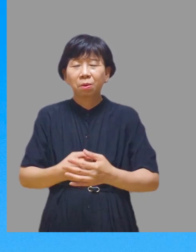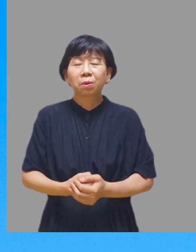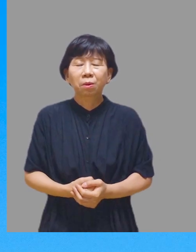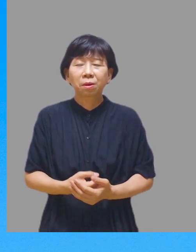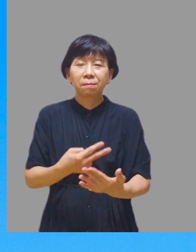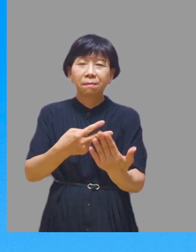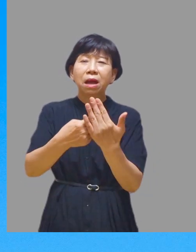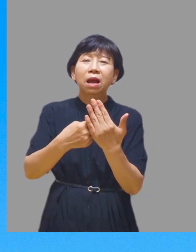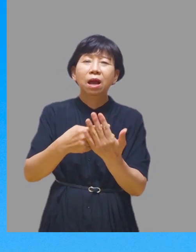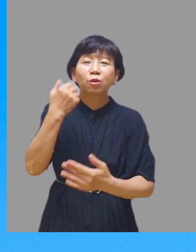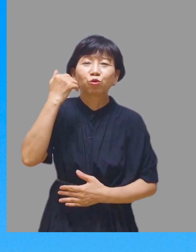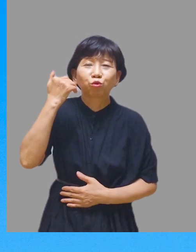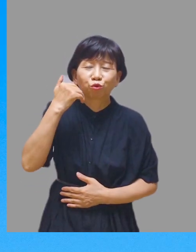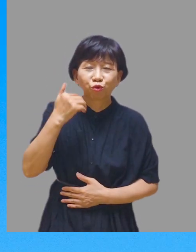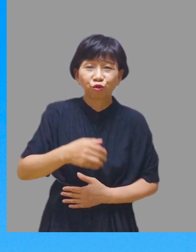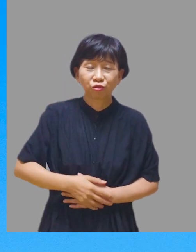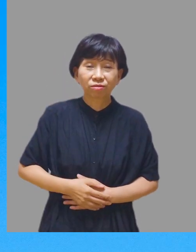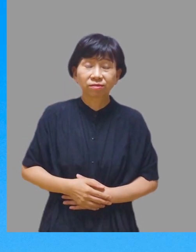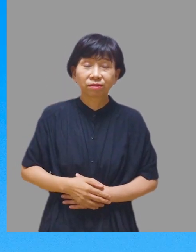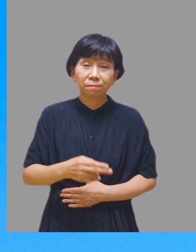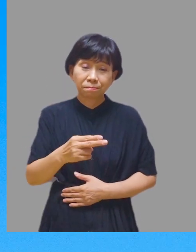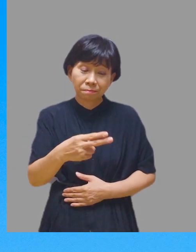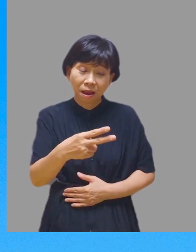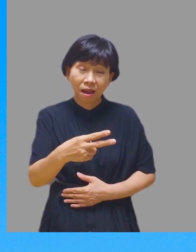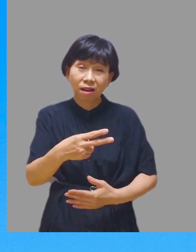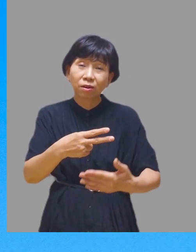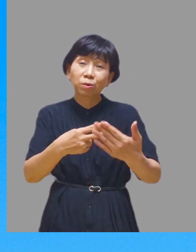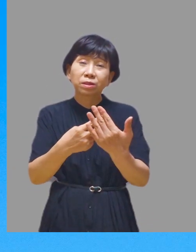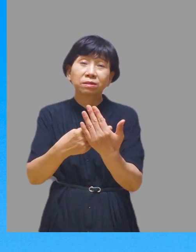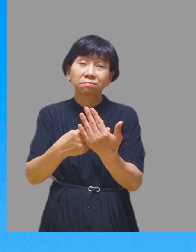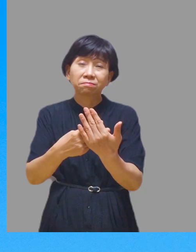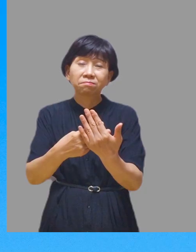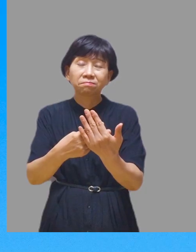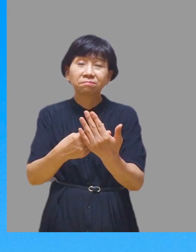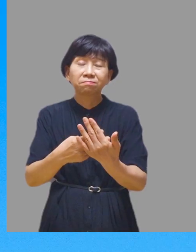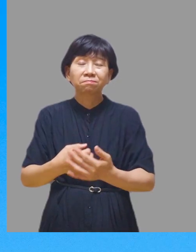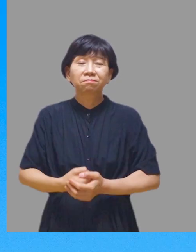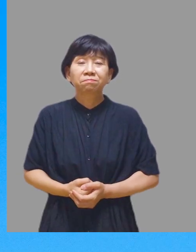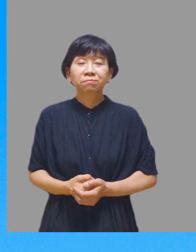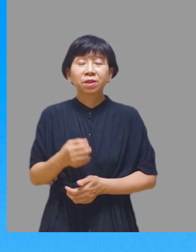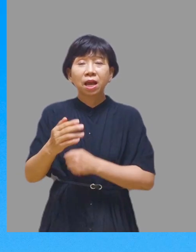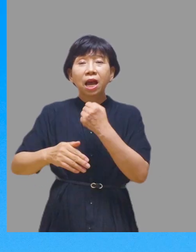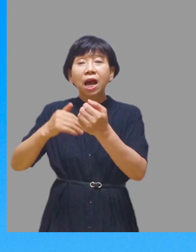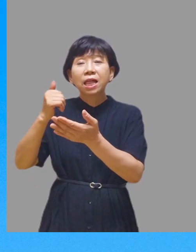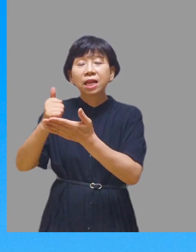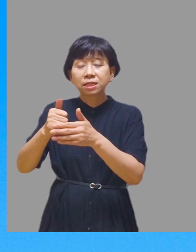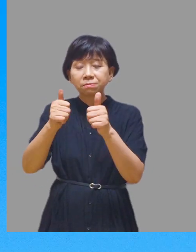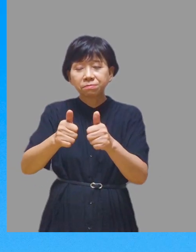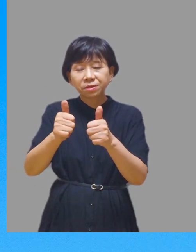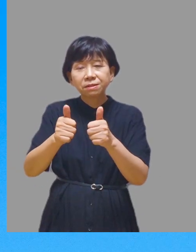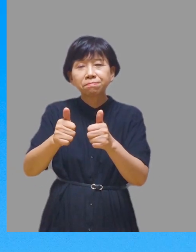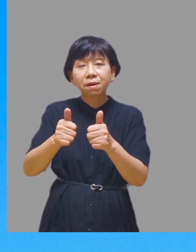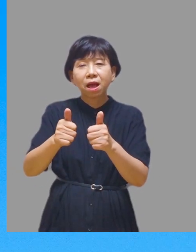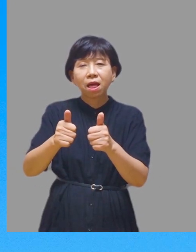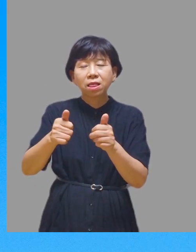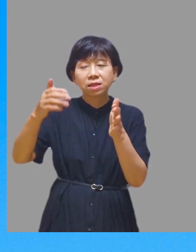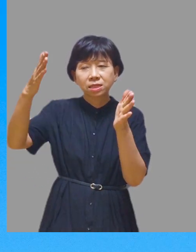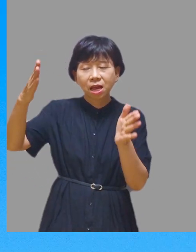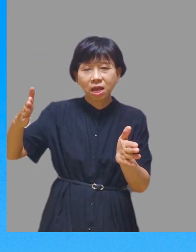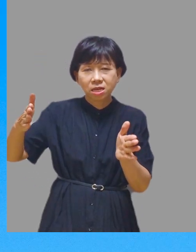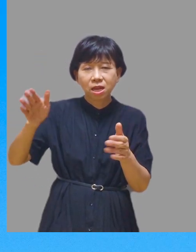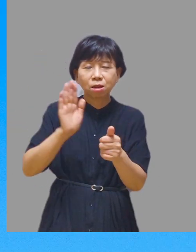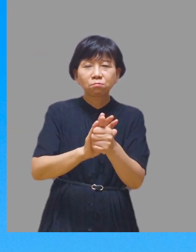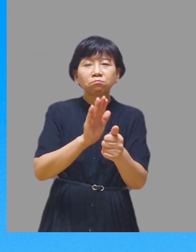틈이 그 틈 앞에 서다라는 뜻입니다. 하나님과 심판 사이에 서서